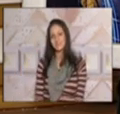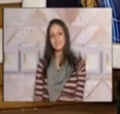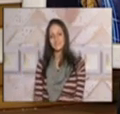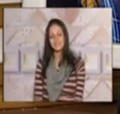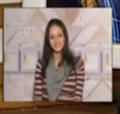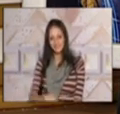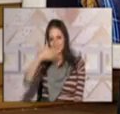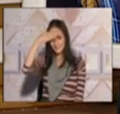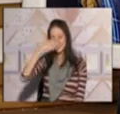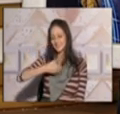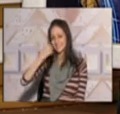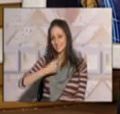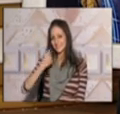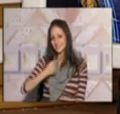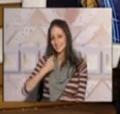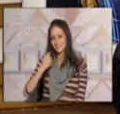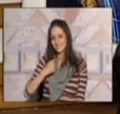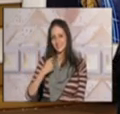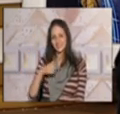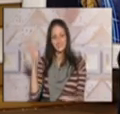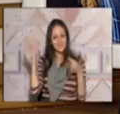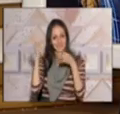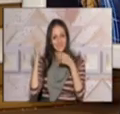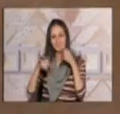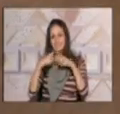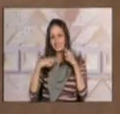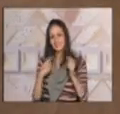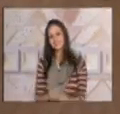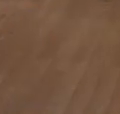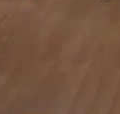تخافوش أبدا على مصر، لأن مصر فيها رجالة. تحياتي. We'll be right back.